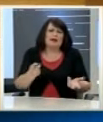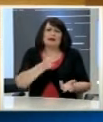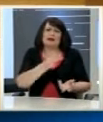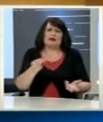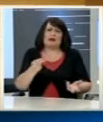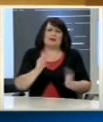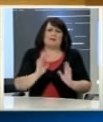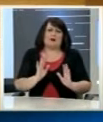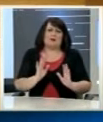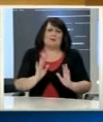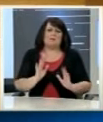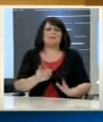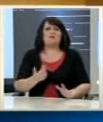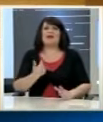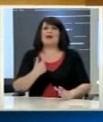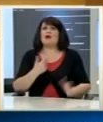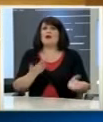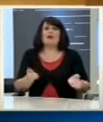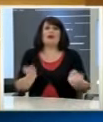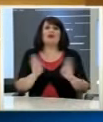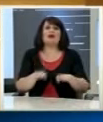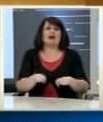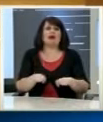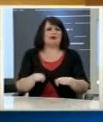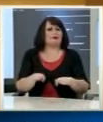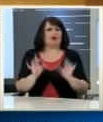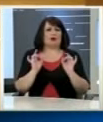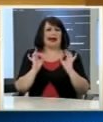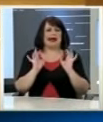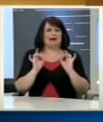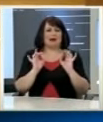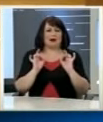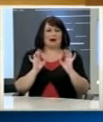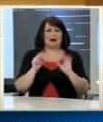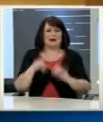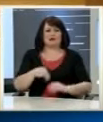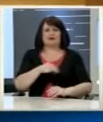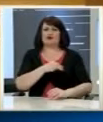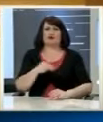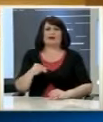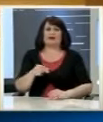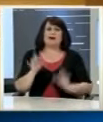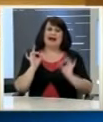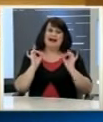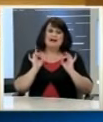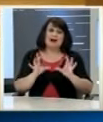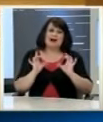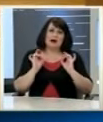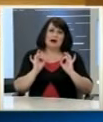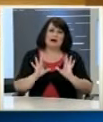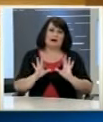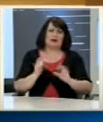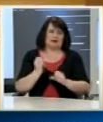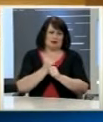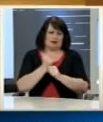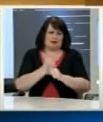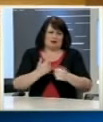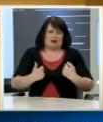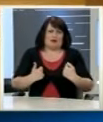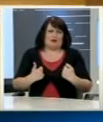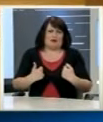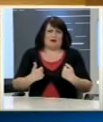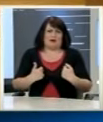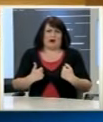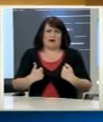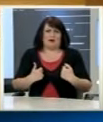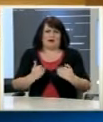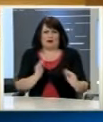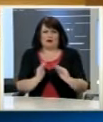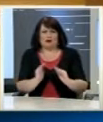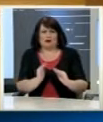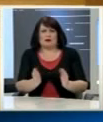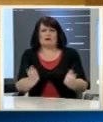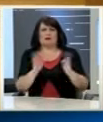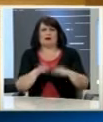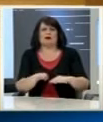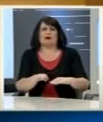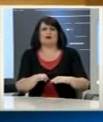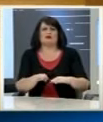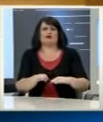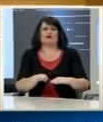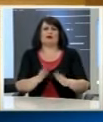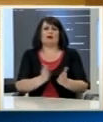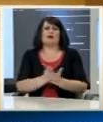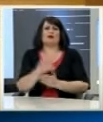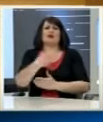καμμένε εγώ δεν καλύπτω κανέναν σε αυτή την υπόθεση κανέναν κανέναν δεν καλύπτω και δενείναι και δουλι μου να καλύψω κανέναν διότι στο κάτω-κάτω της γραφής η